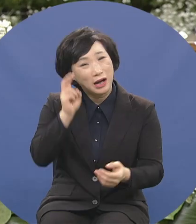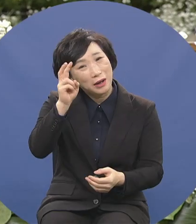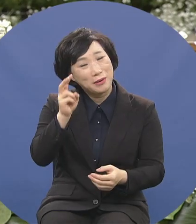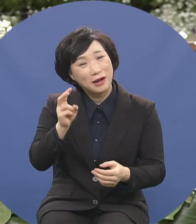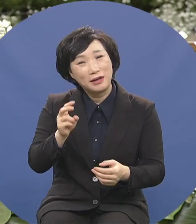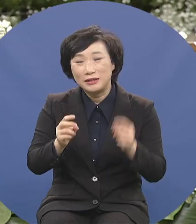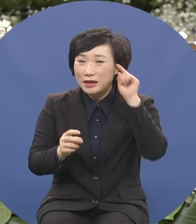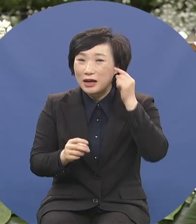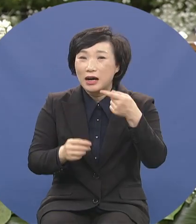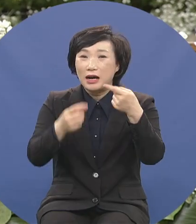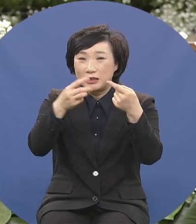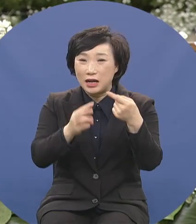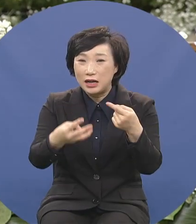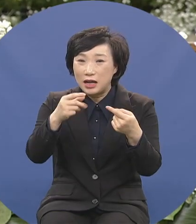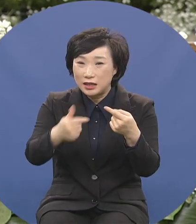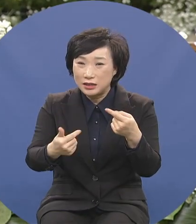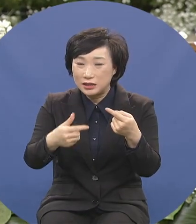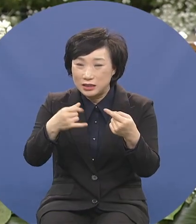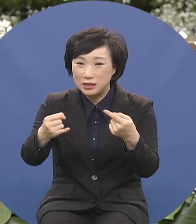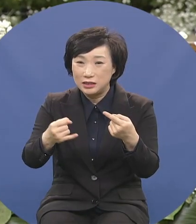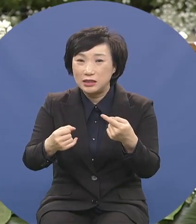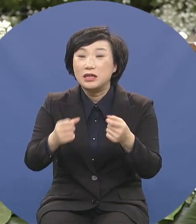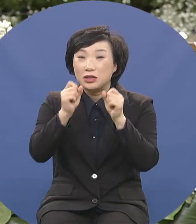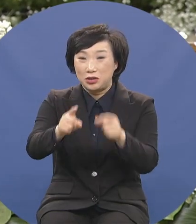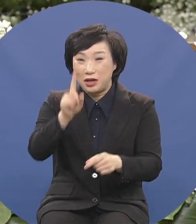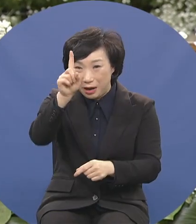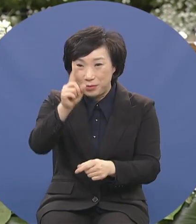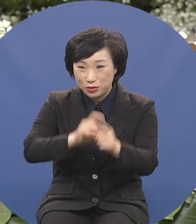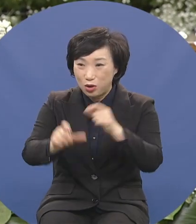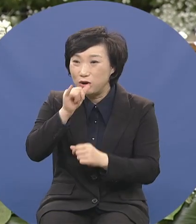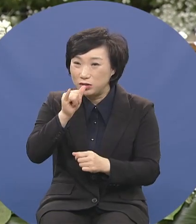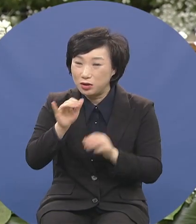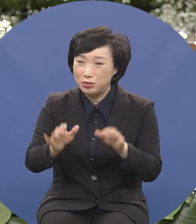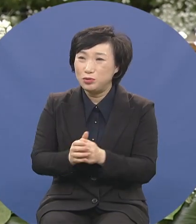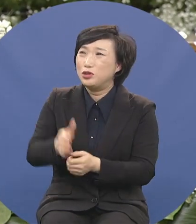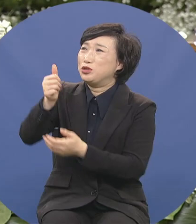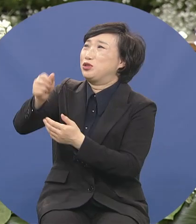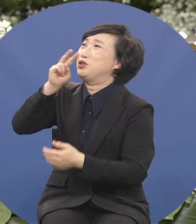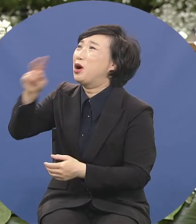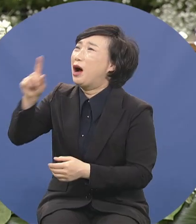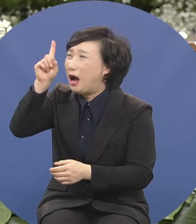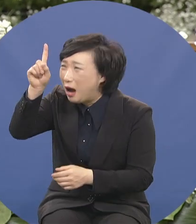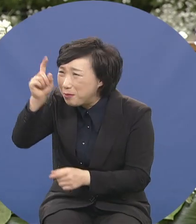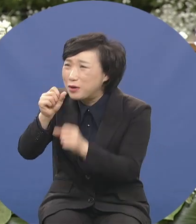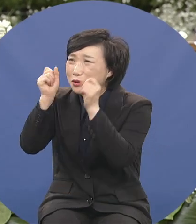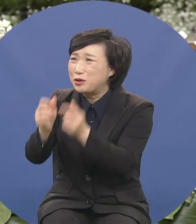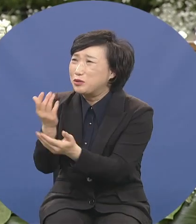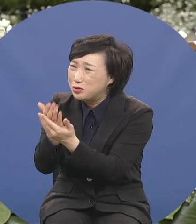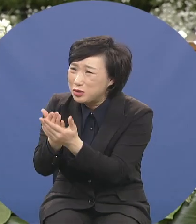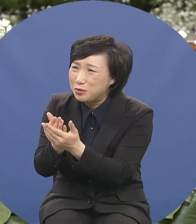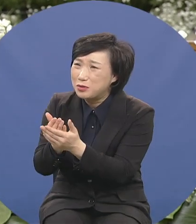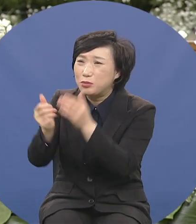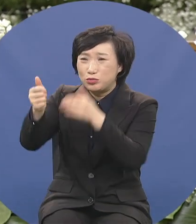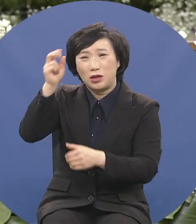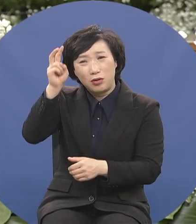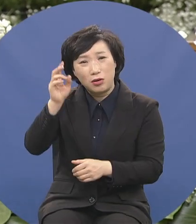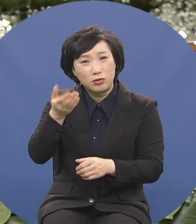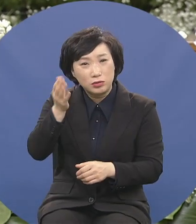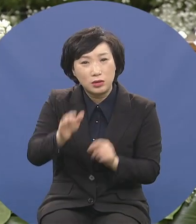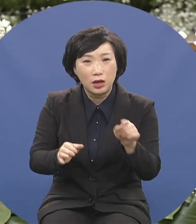더 받는데 다시 기회가 있었으면 주인이요 한 번만 기회를 주세요 했을 텐데 기회가